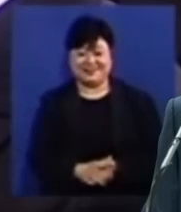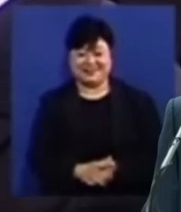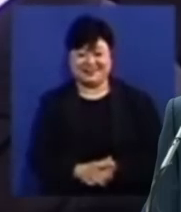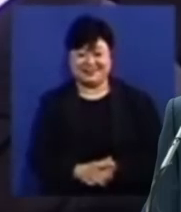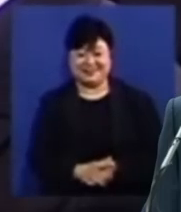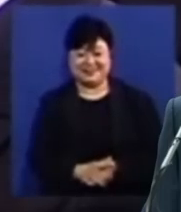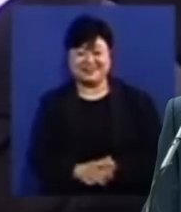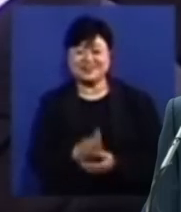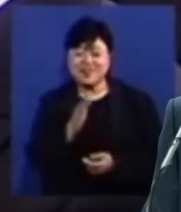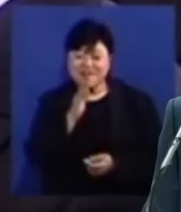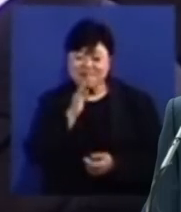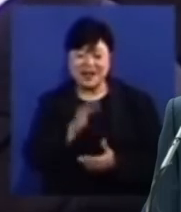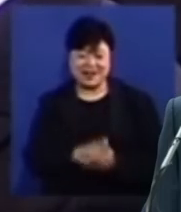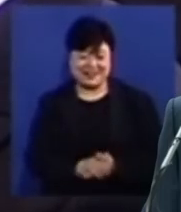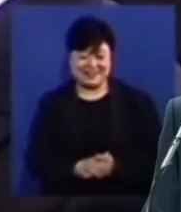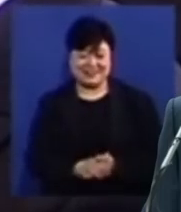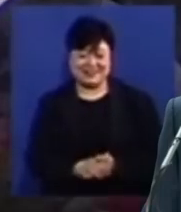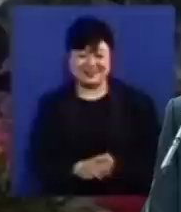여하간